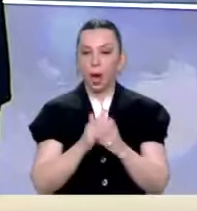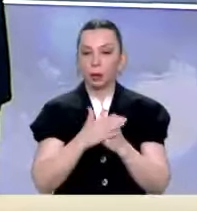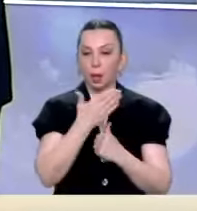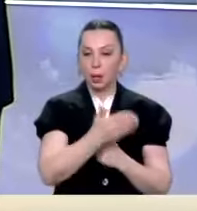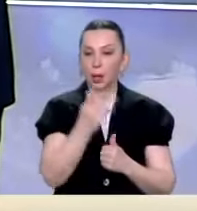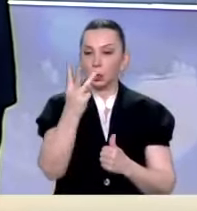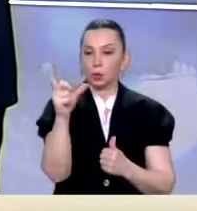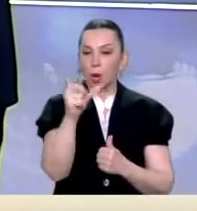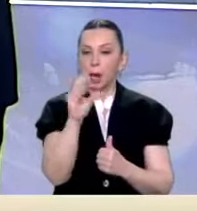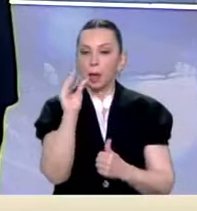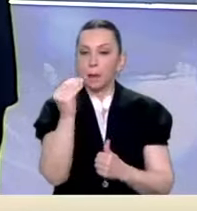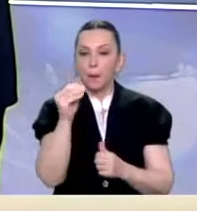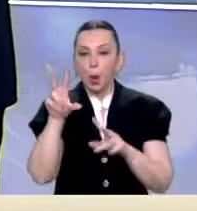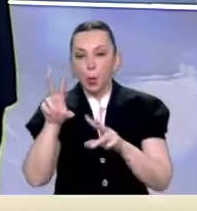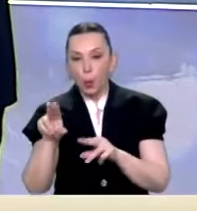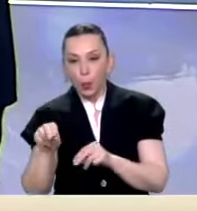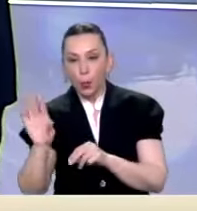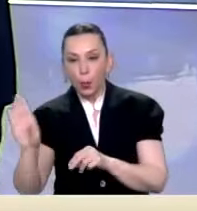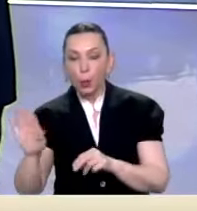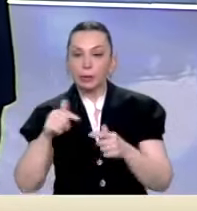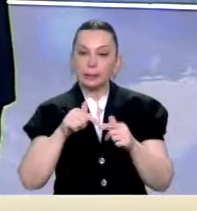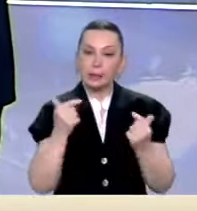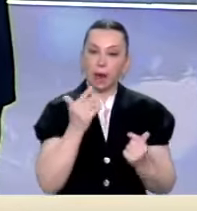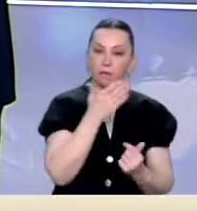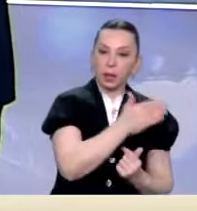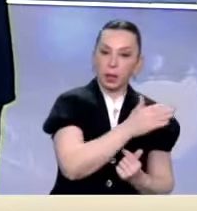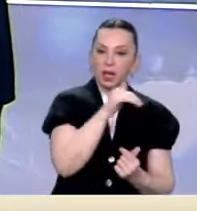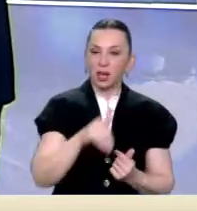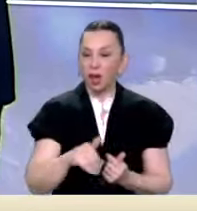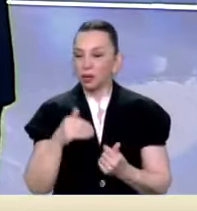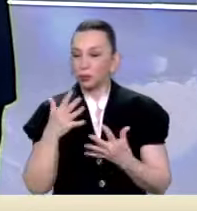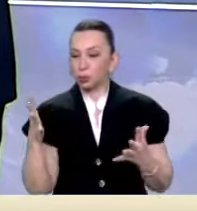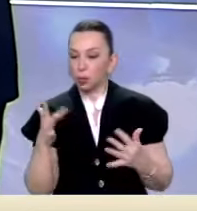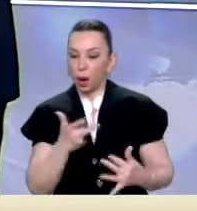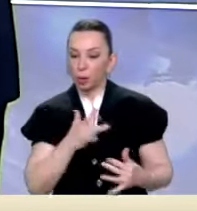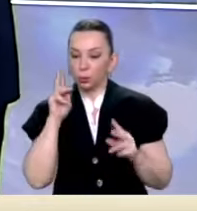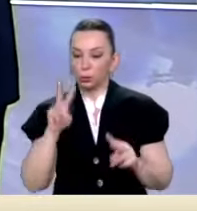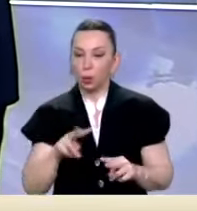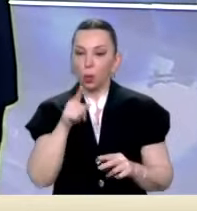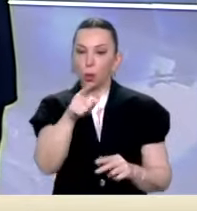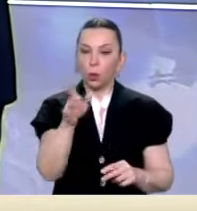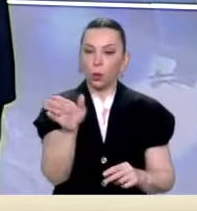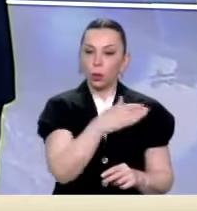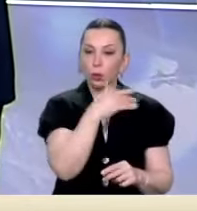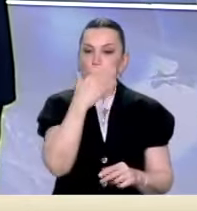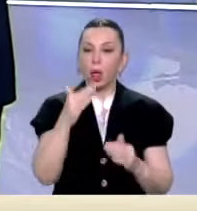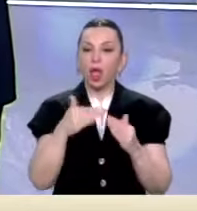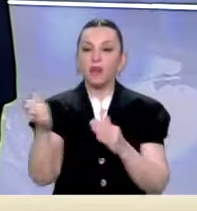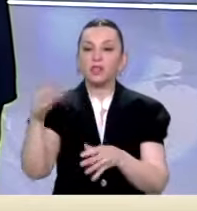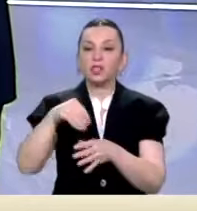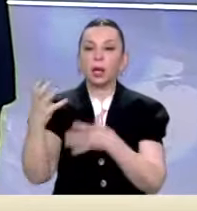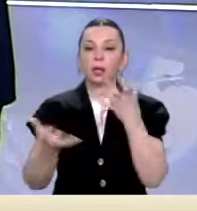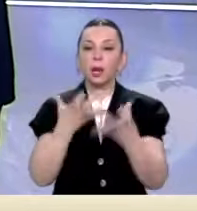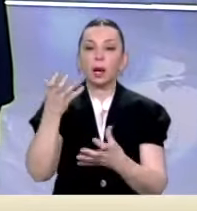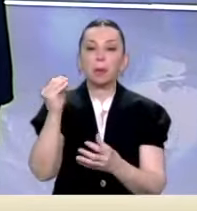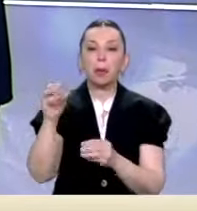Antalya'da 3 aylık bebeğini uyutup sınava giden genç anne döndüğünde büyük bir acıyla karşılaştı. O gittikten sonra evde yangın çıkmış,